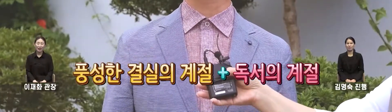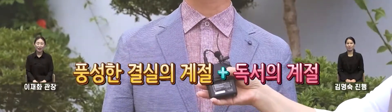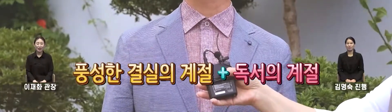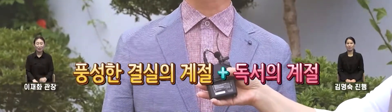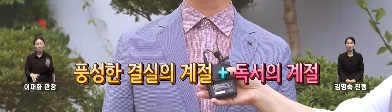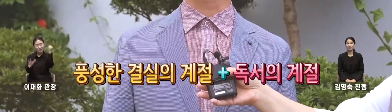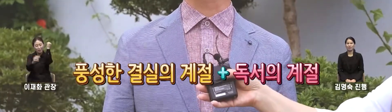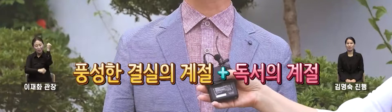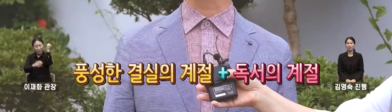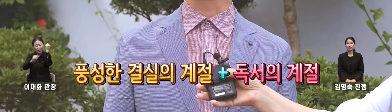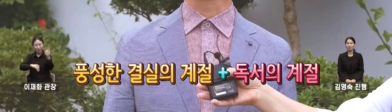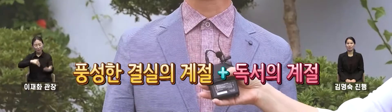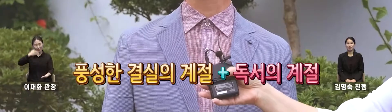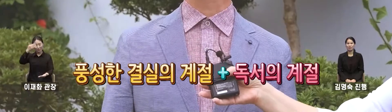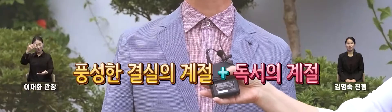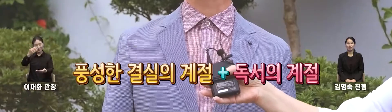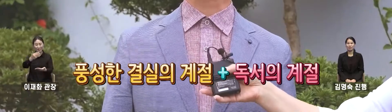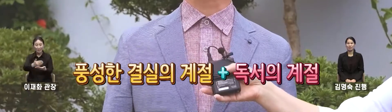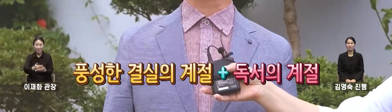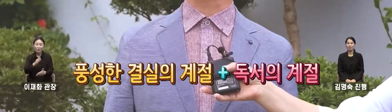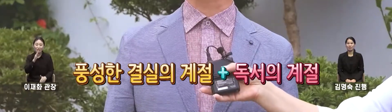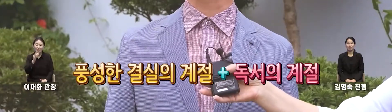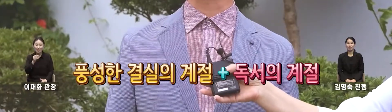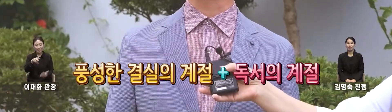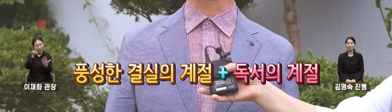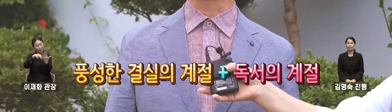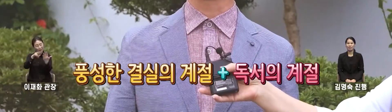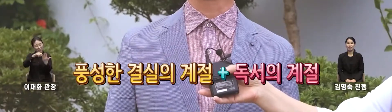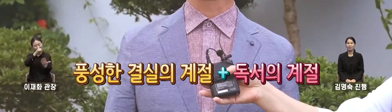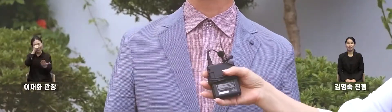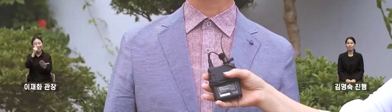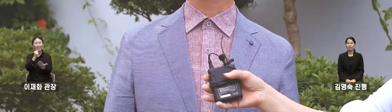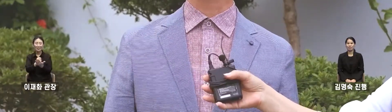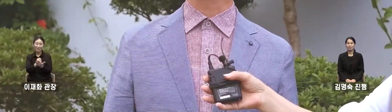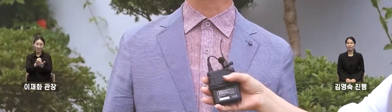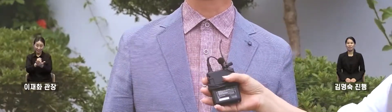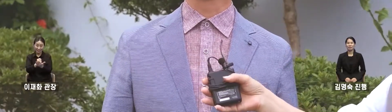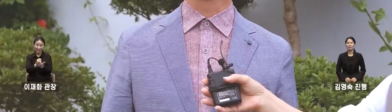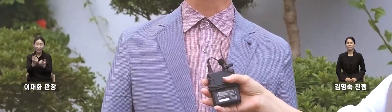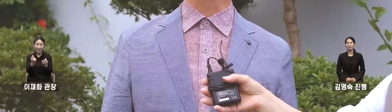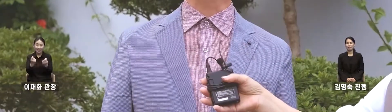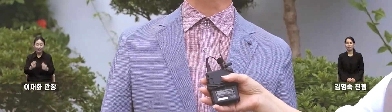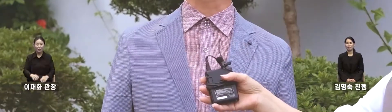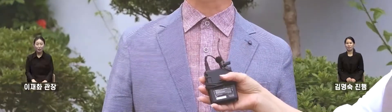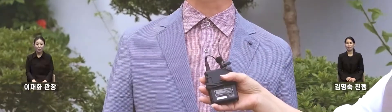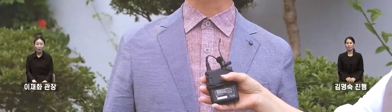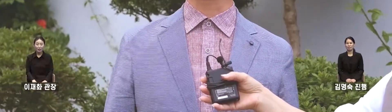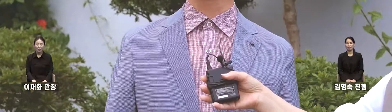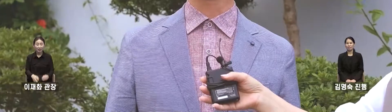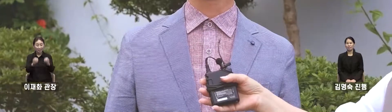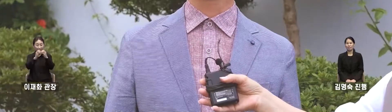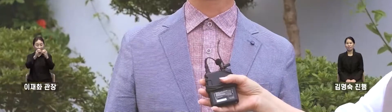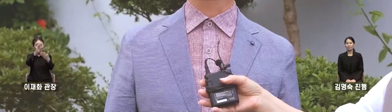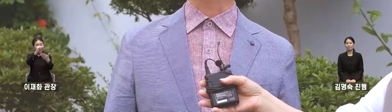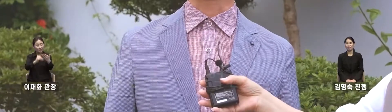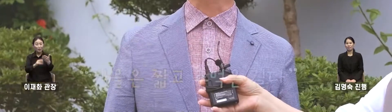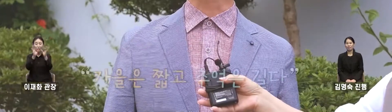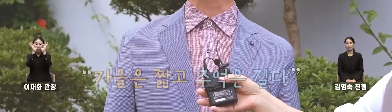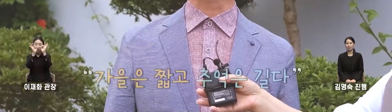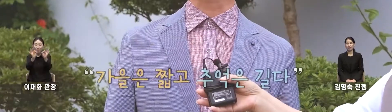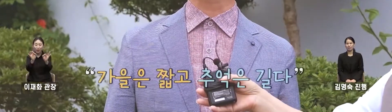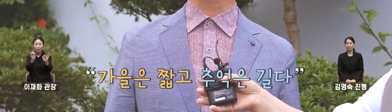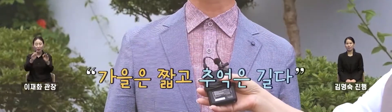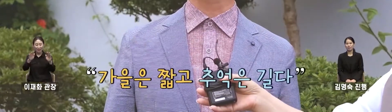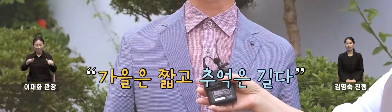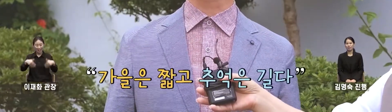풍성한 결실의 계절이고 또 독서의 계절이라고 합니다. 그래서 어디 구절을 보니까